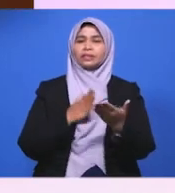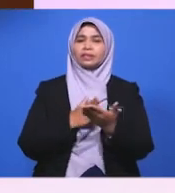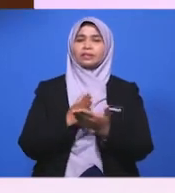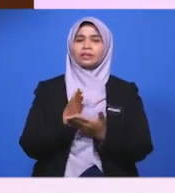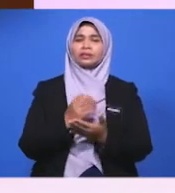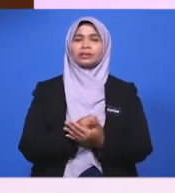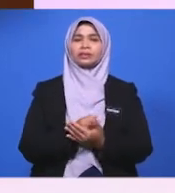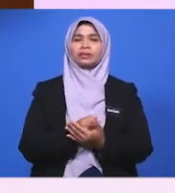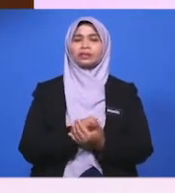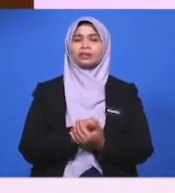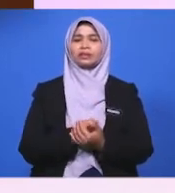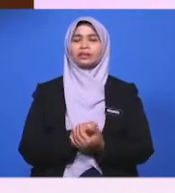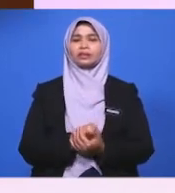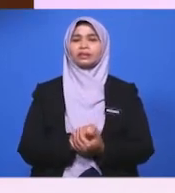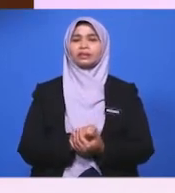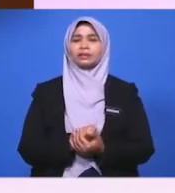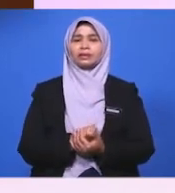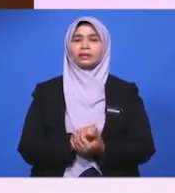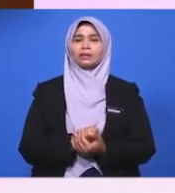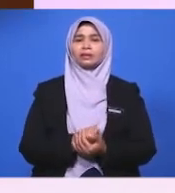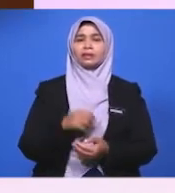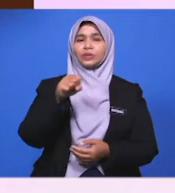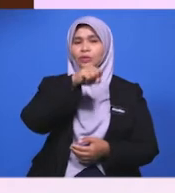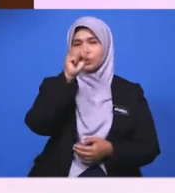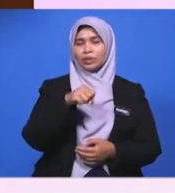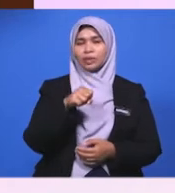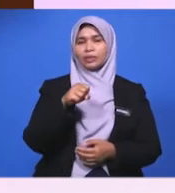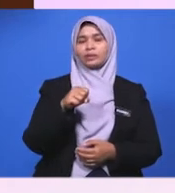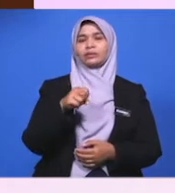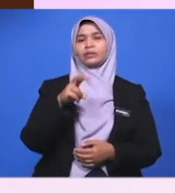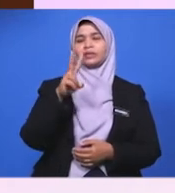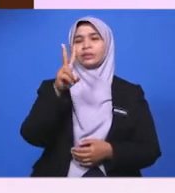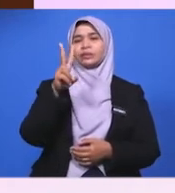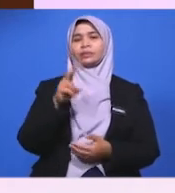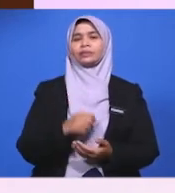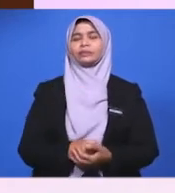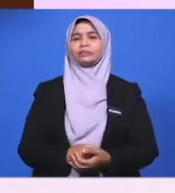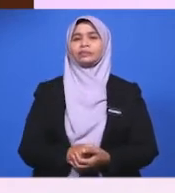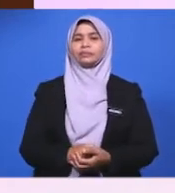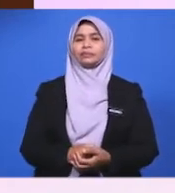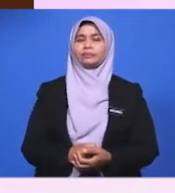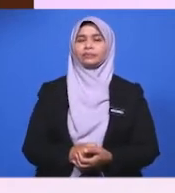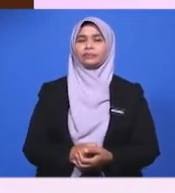Seterusnya, kita teruskan dengan soalan subjektif yang kedua.